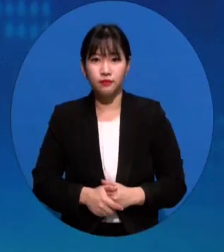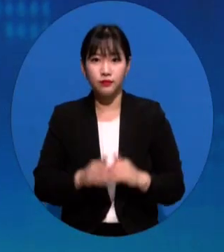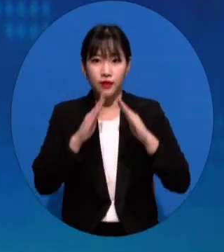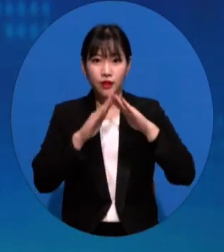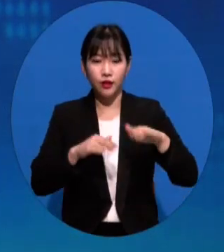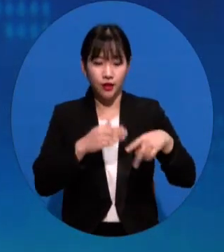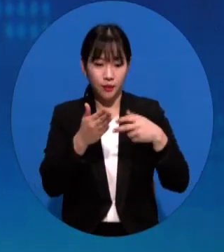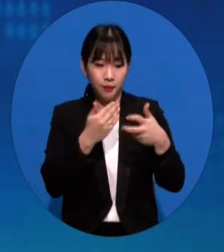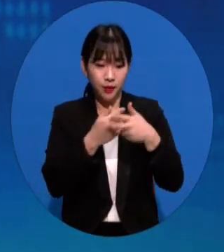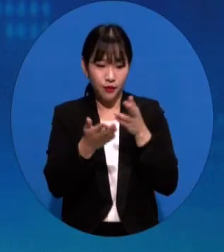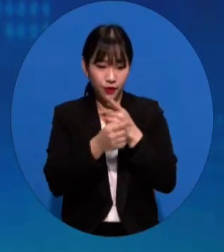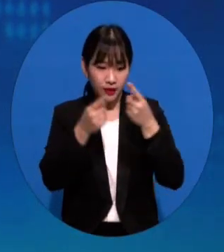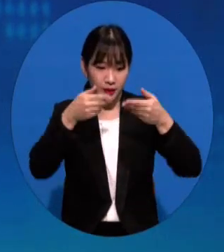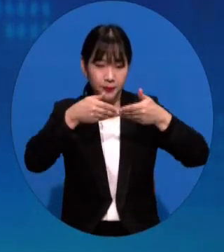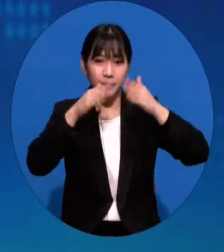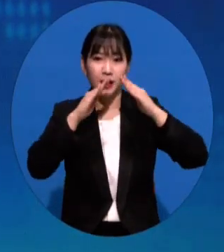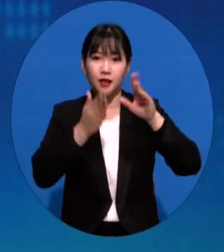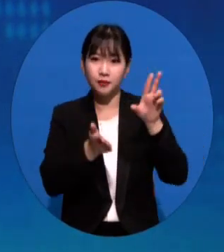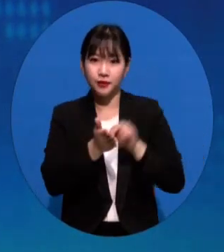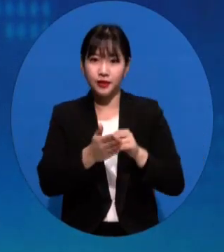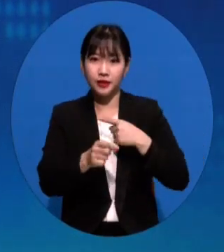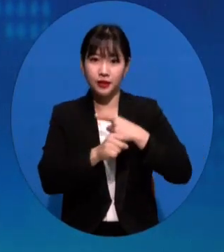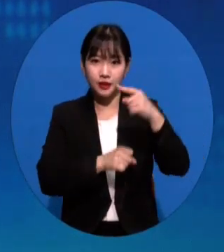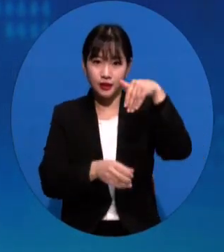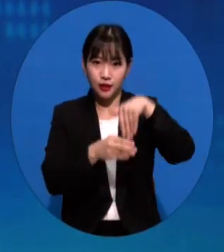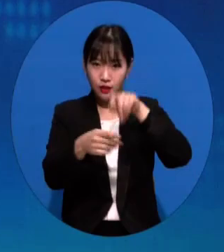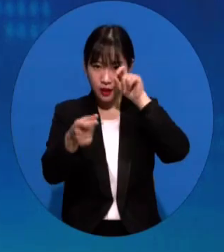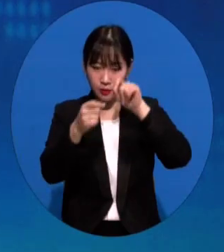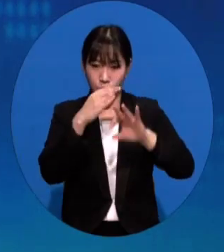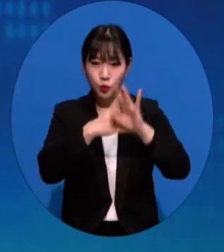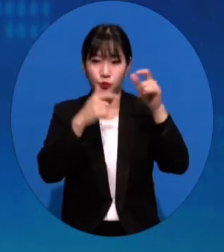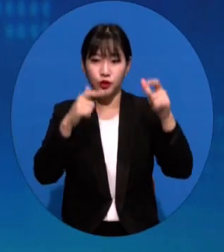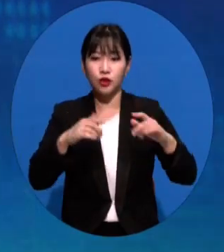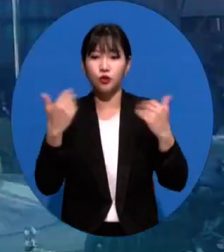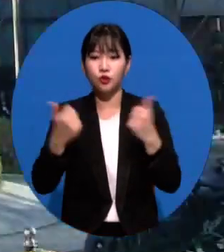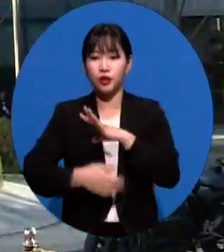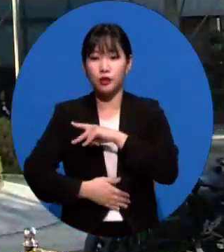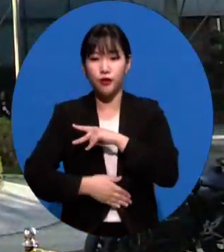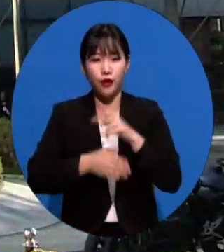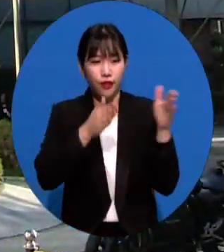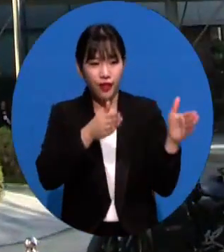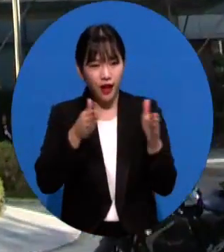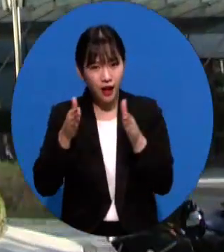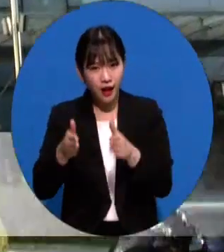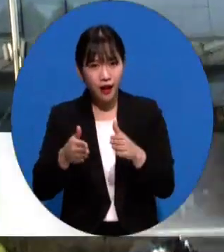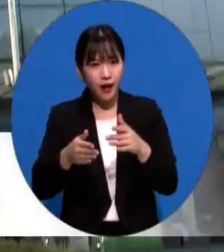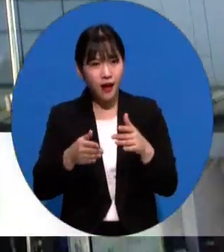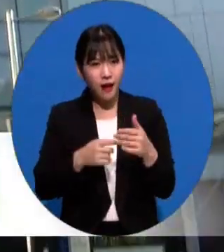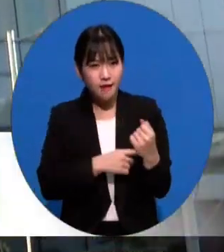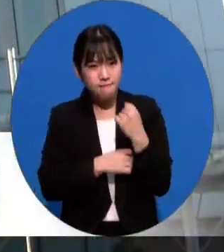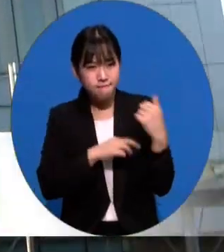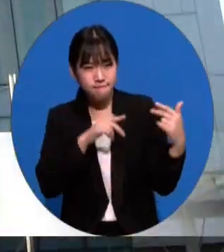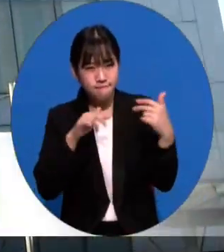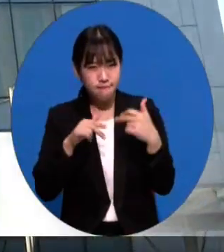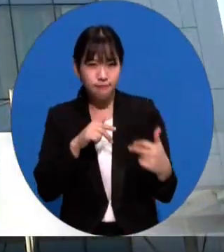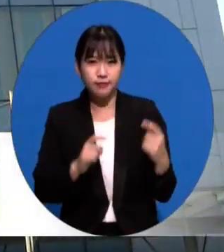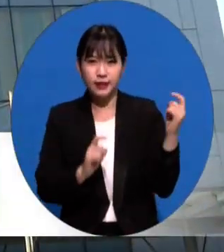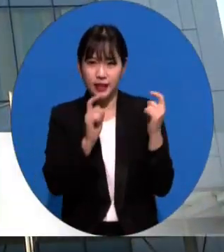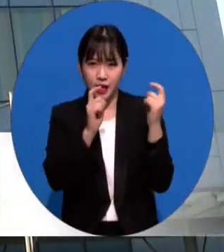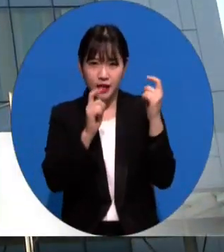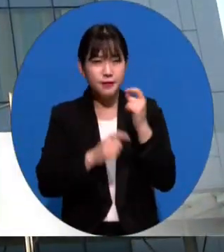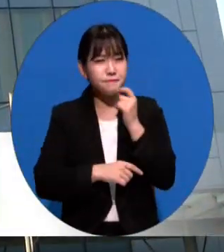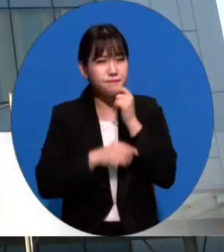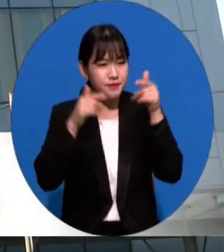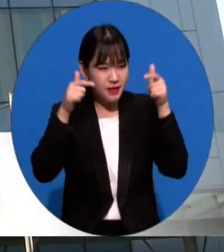전남 의과대 신설 문제가 내년 총선을 앞둔 동부권 국회의원들과 기싸움 양상을 보이며 소지역